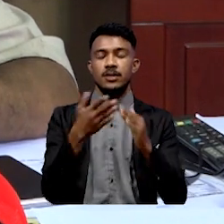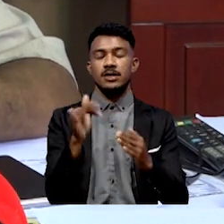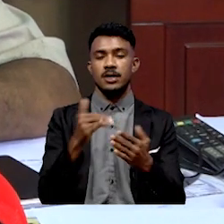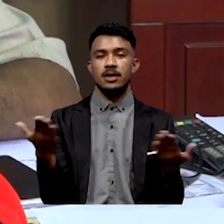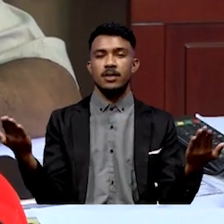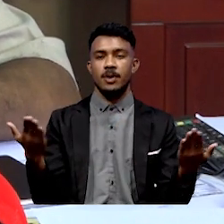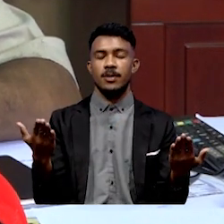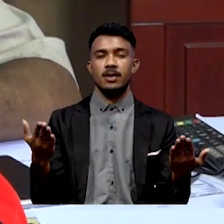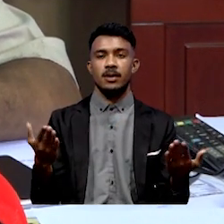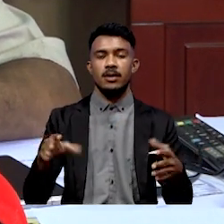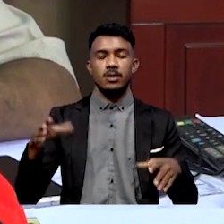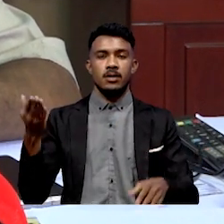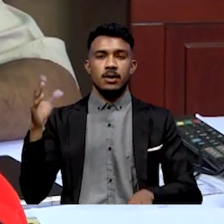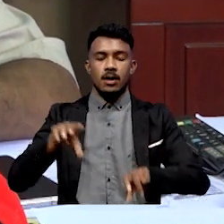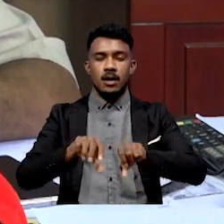tebele fo apoyo.